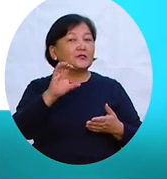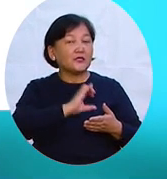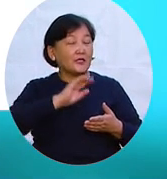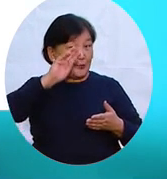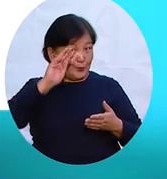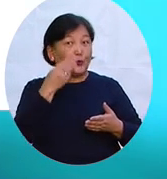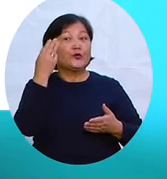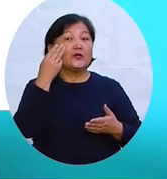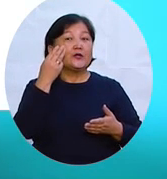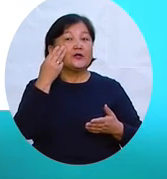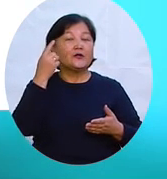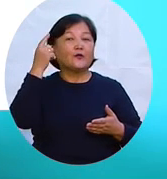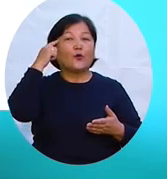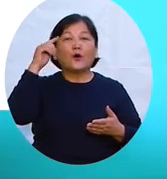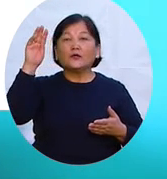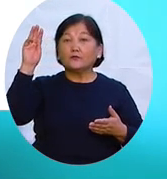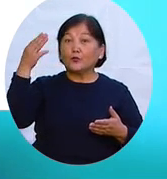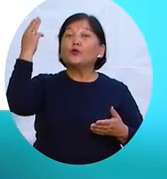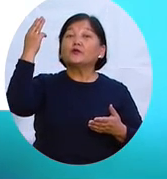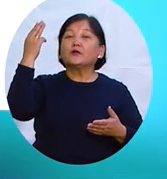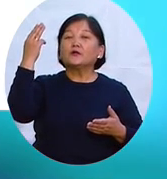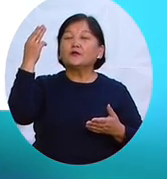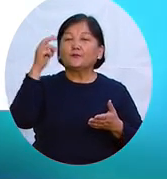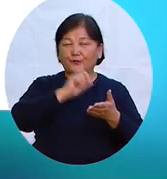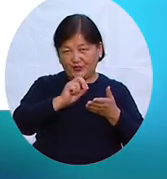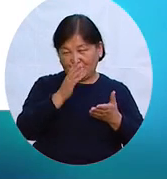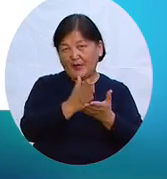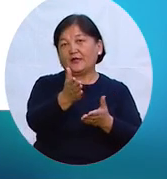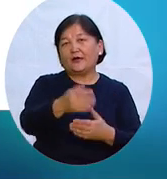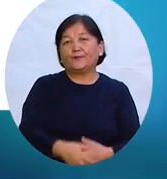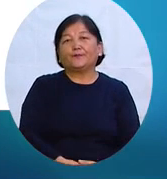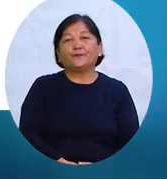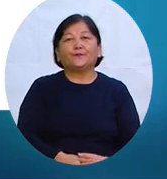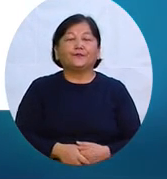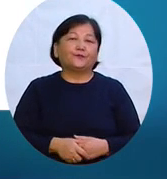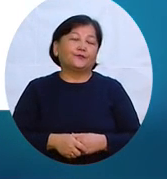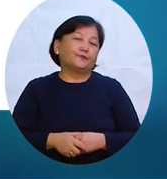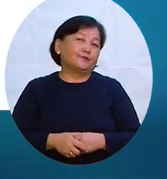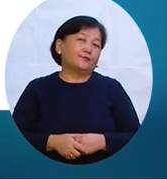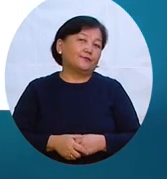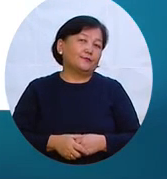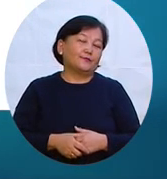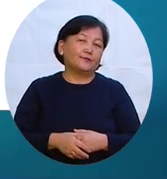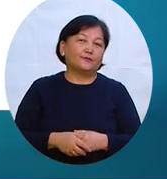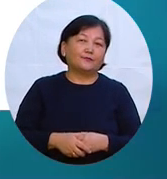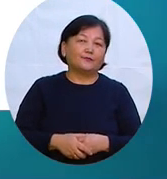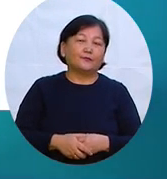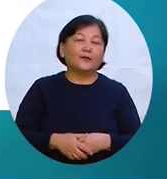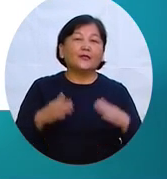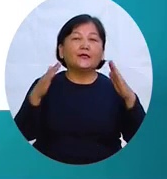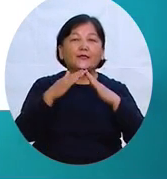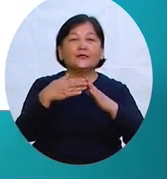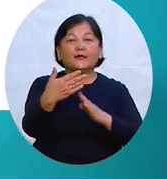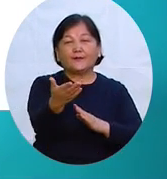сэтгэлд буутал дүрслэх хэрэгтэй. Дүрслэхэд дүрслэлгээрээ хамгийн онцлог байна хүүхдүүдээ. За гэрийн